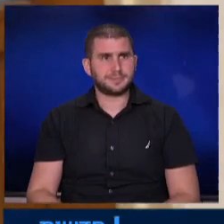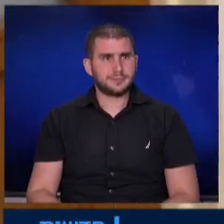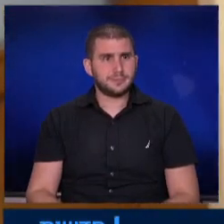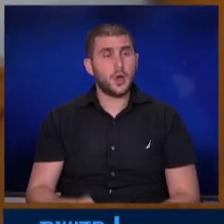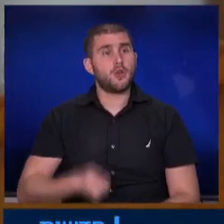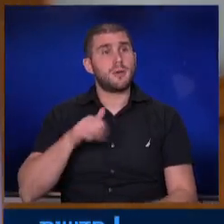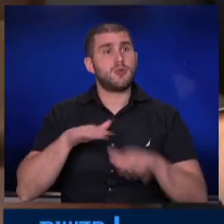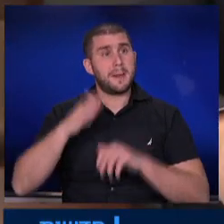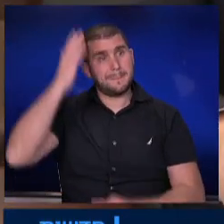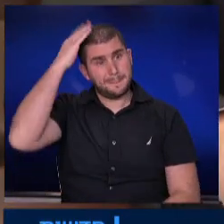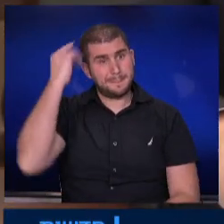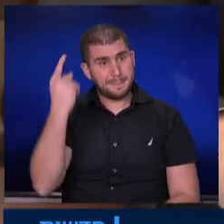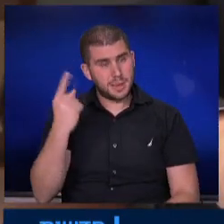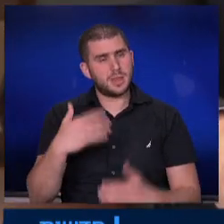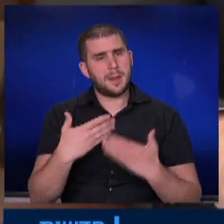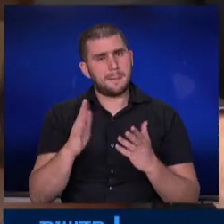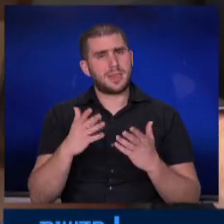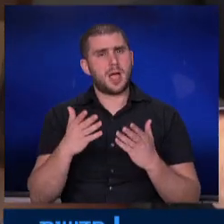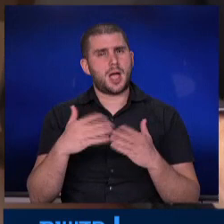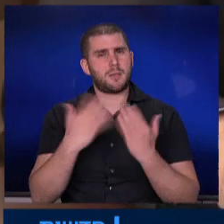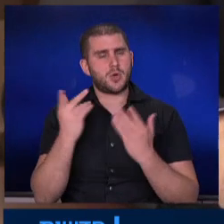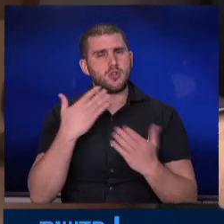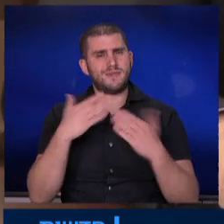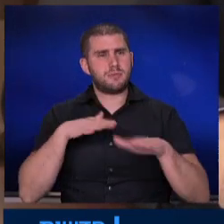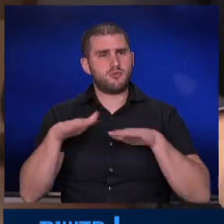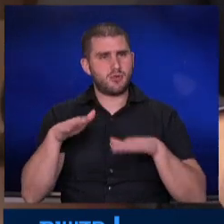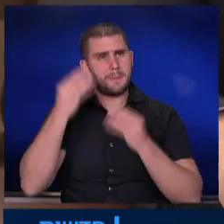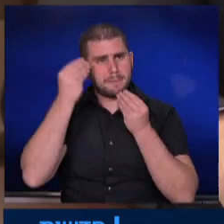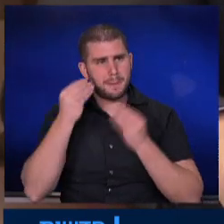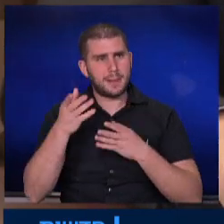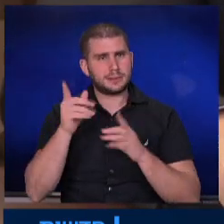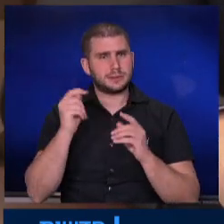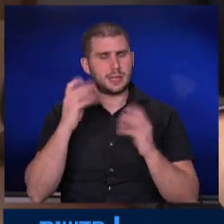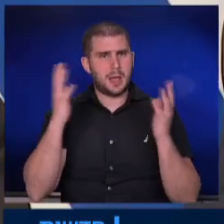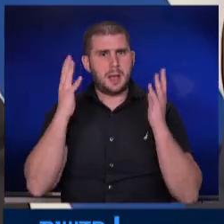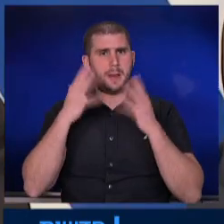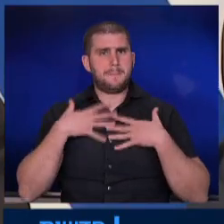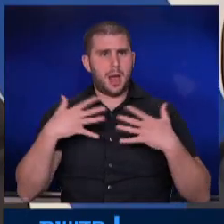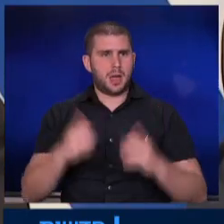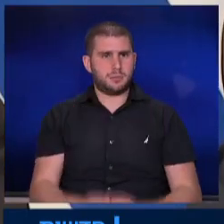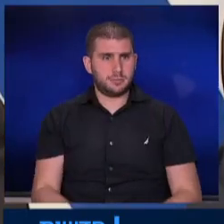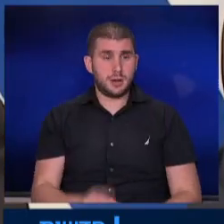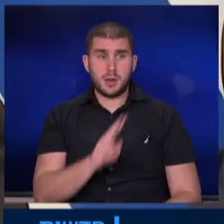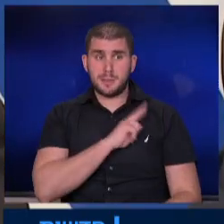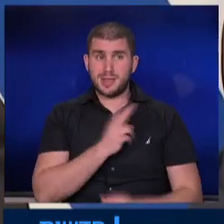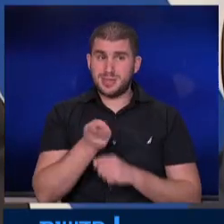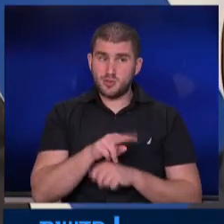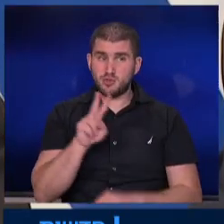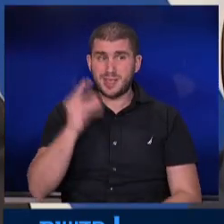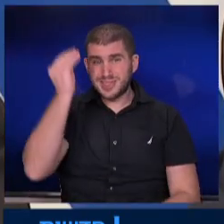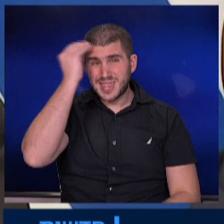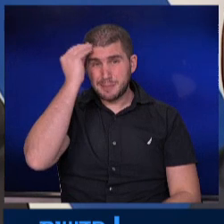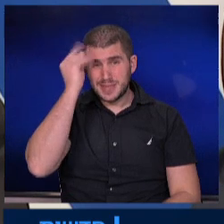ראש הממשלה נפתלי בנט פתח הבוקר את ישיבת הממשלה במסר שעלול לעורר בעלה. באנגליה נפטרו